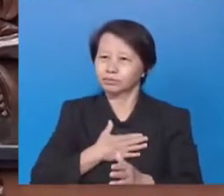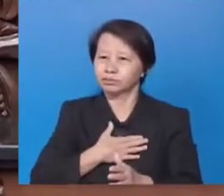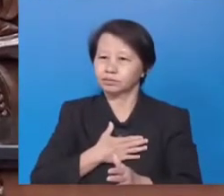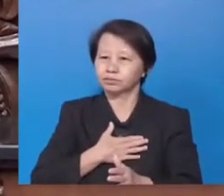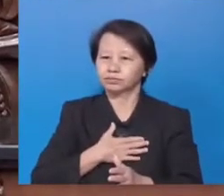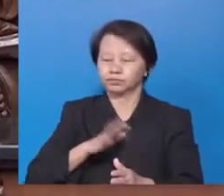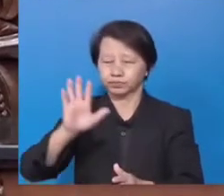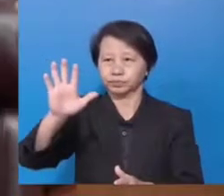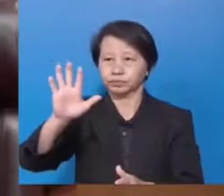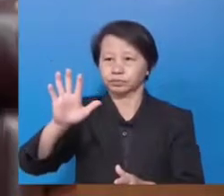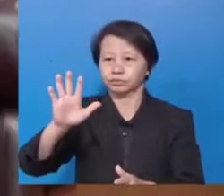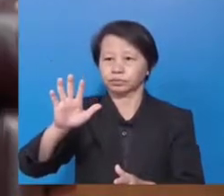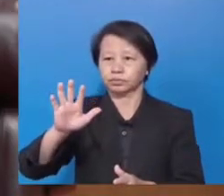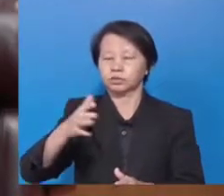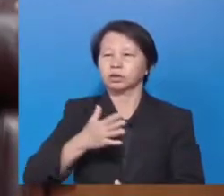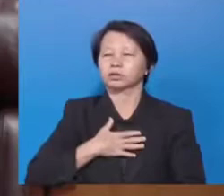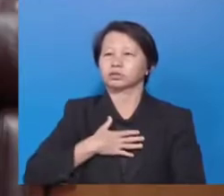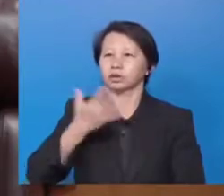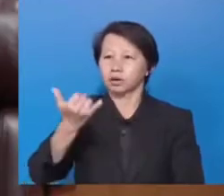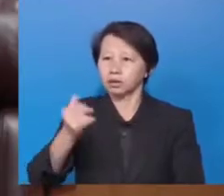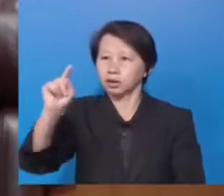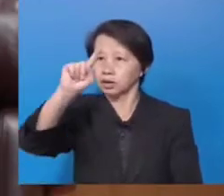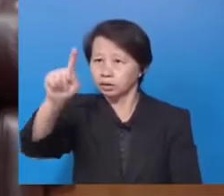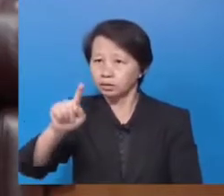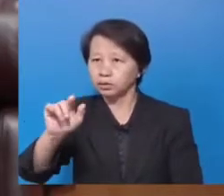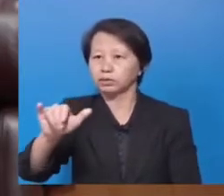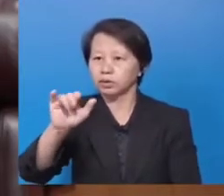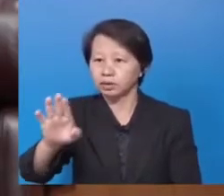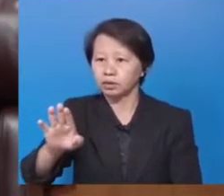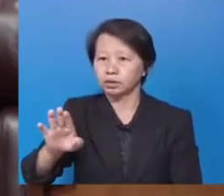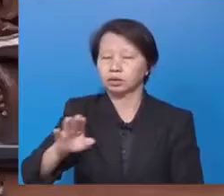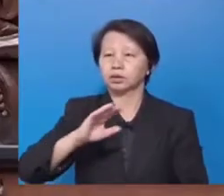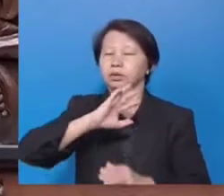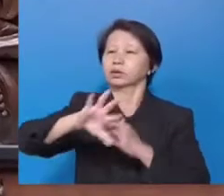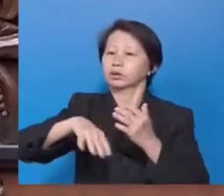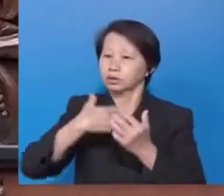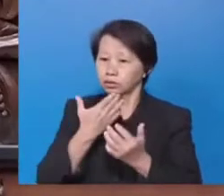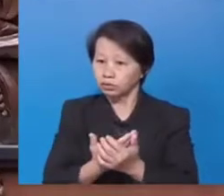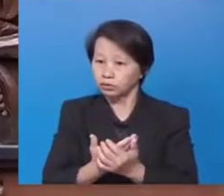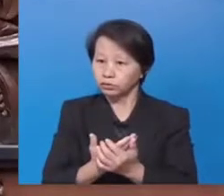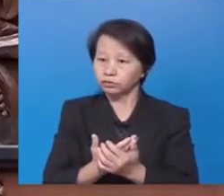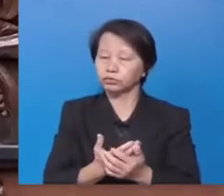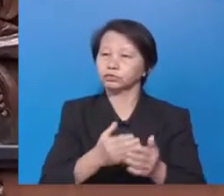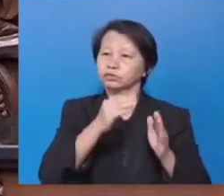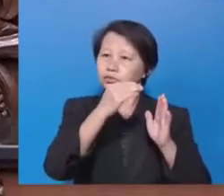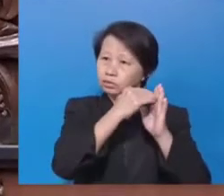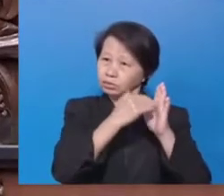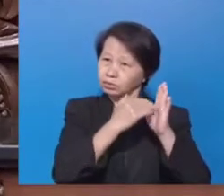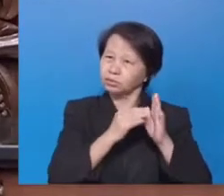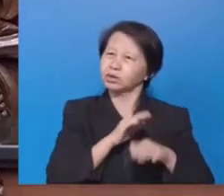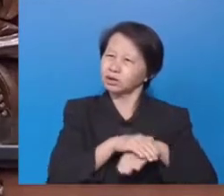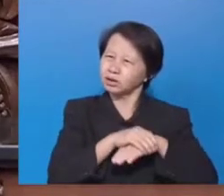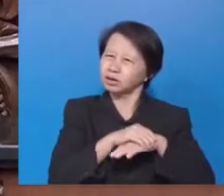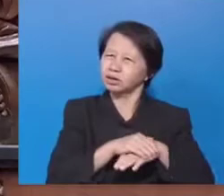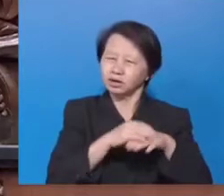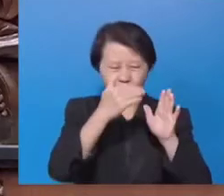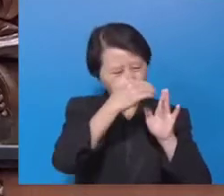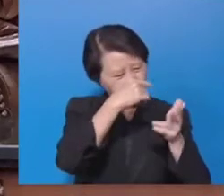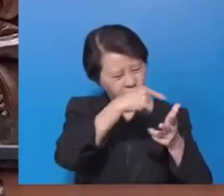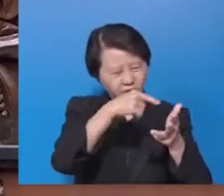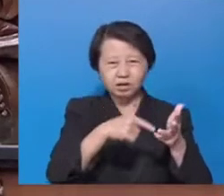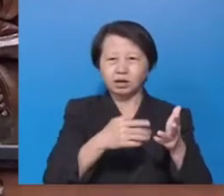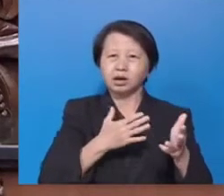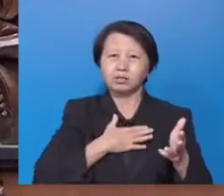izin kalau begini sini Enak bertanya yang Permai semua termani bahasa Inggrisnya